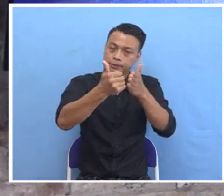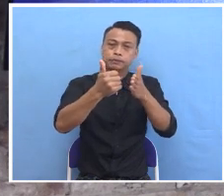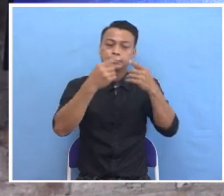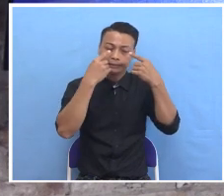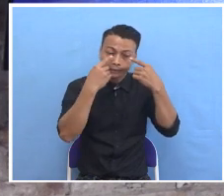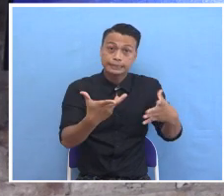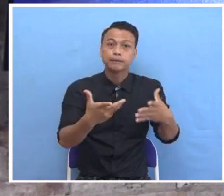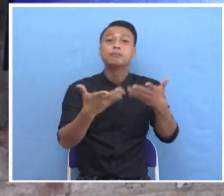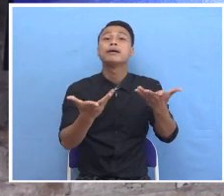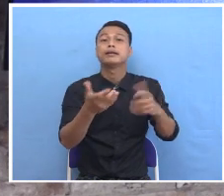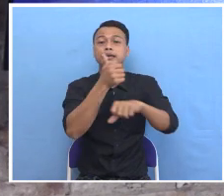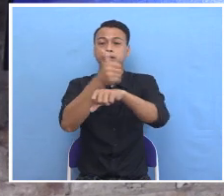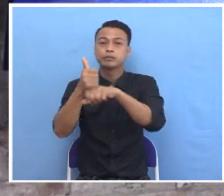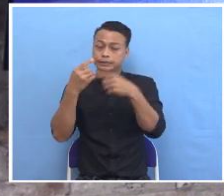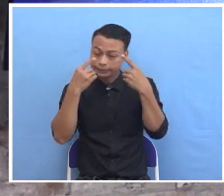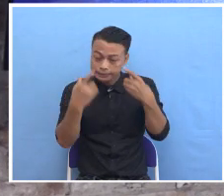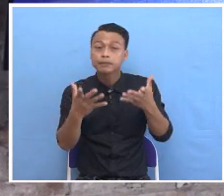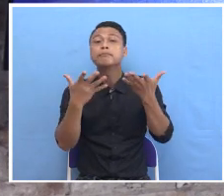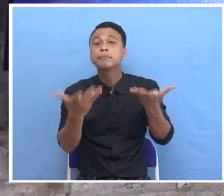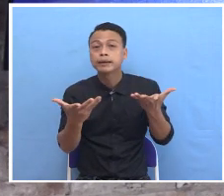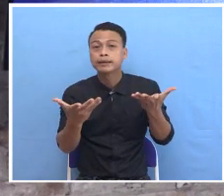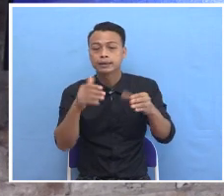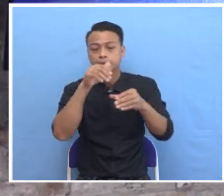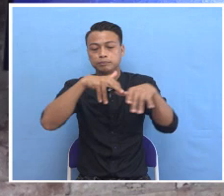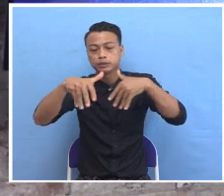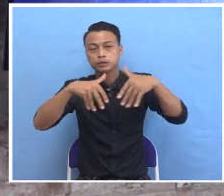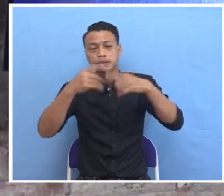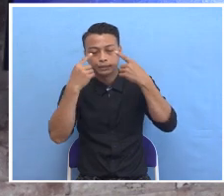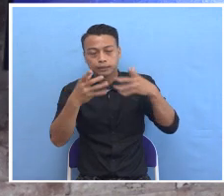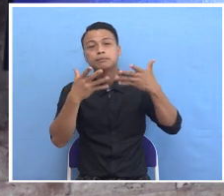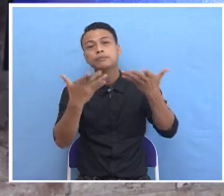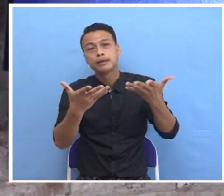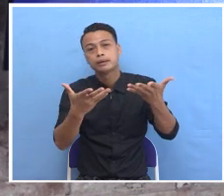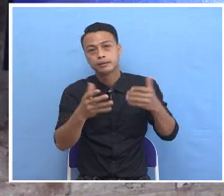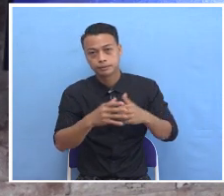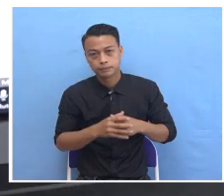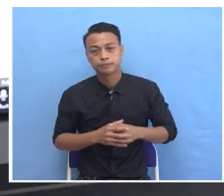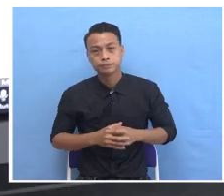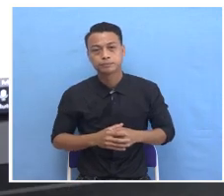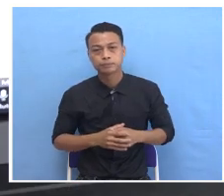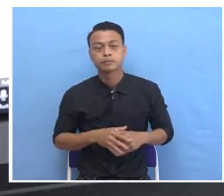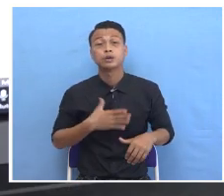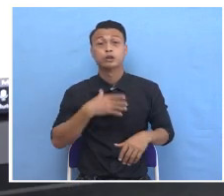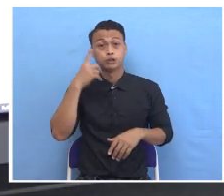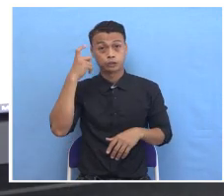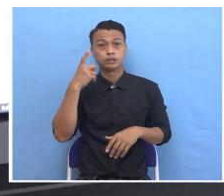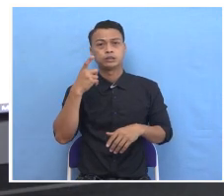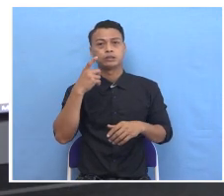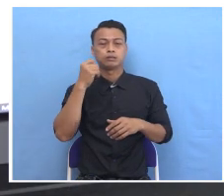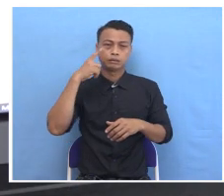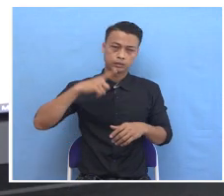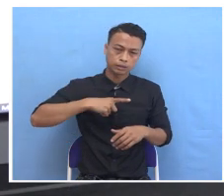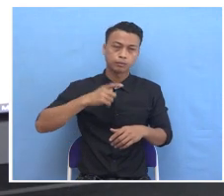ဖို့လိုမလဲပြည်သူတွေကဘာတွေသတိထားဖို့လိုမလဲဆိုတာနဲ့ပြောပြီးတော့မှကျွန်တော်ညီကုန်းချုပ်ချင်ပါတယ်ခင်ဗျဆရာဦးတင်မောင်တန်းကအစပြောပြပါခင ်တပ်ပတော်ပါဝင်ပေါ့နော်နိုင်